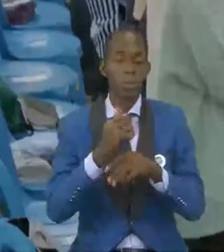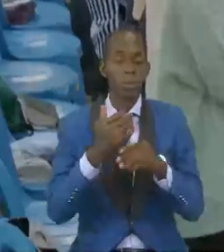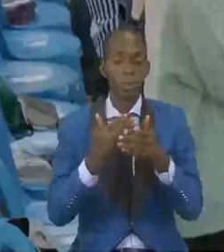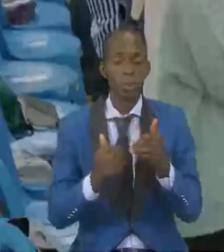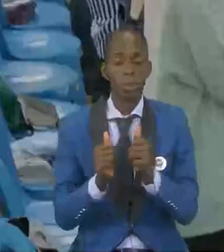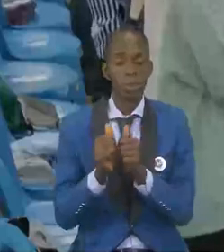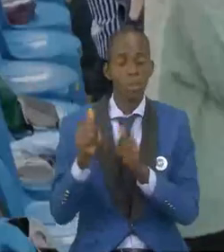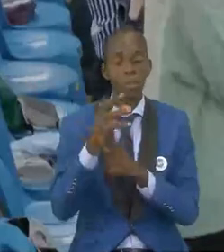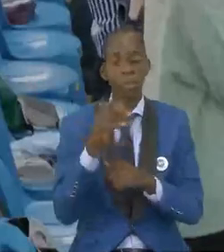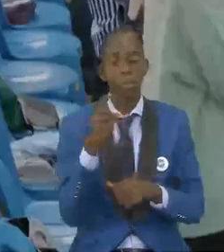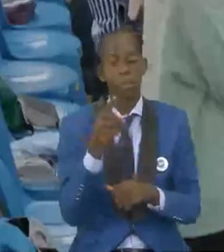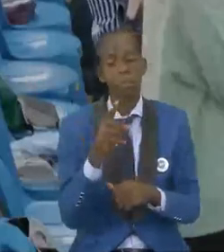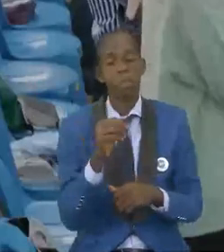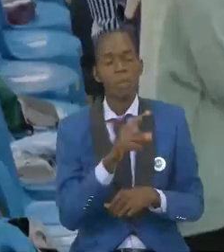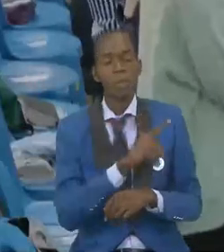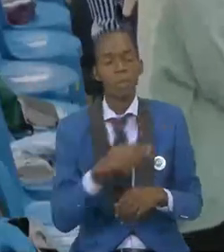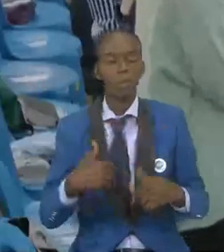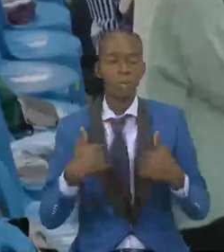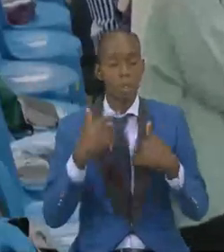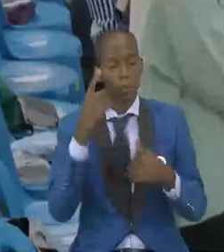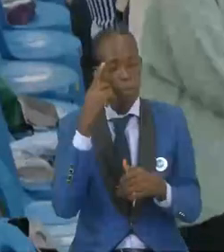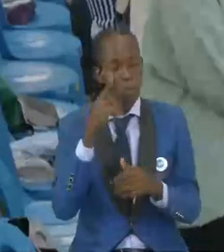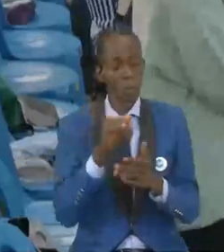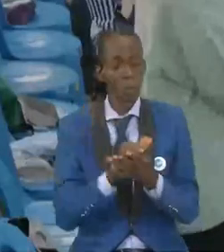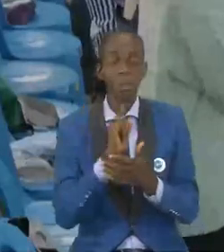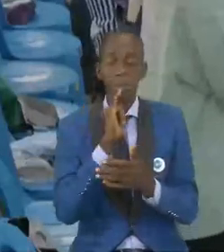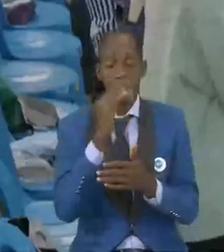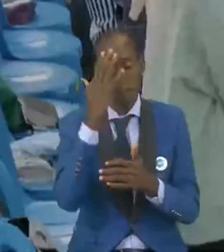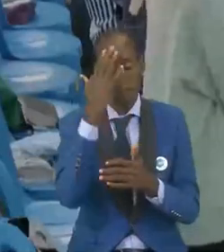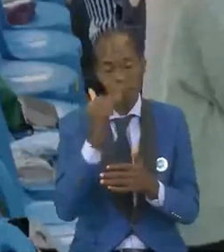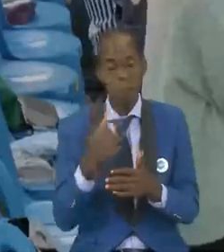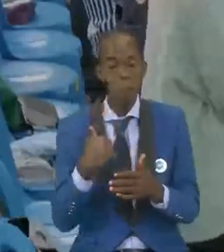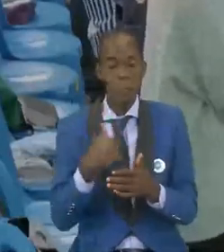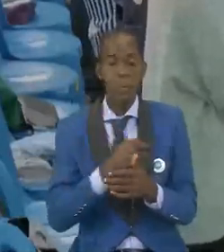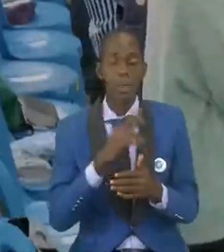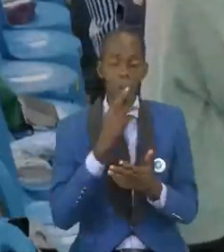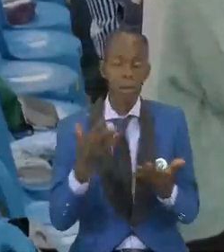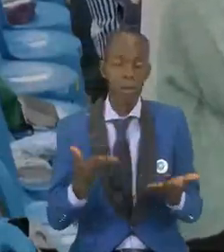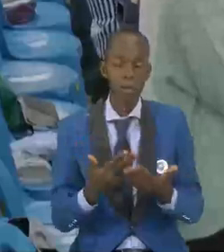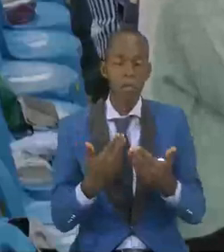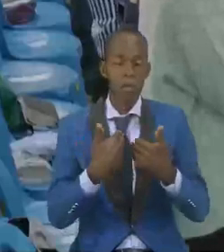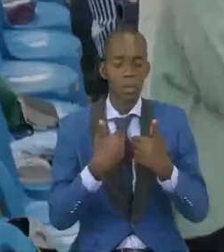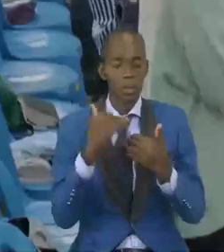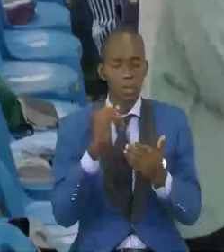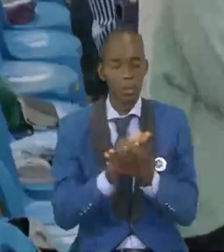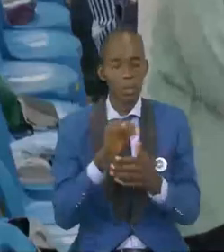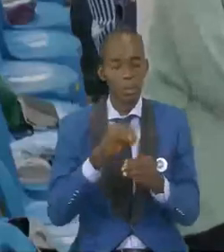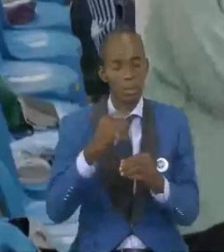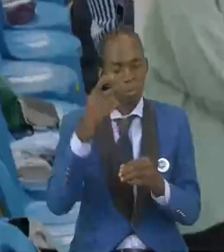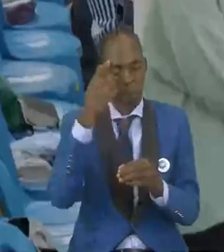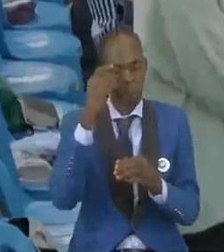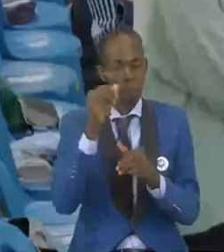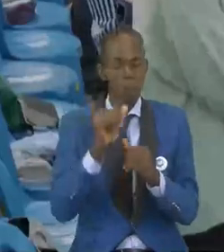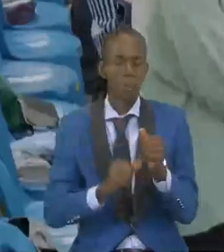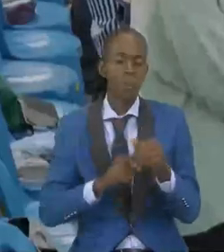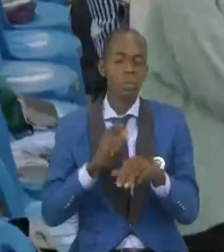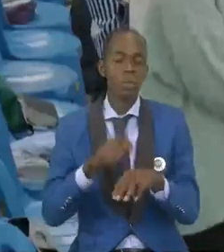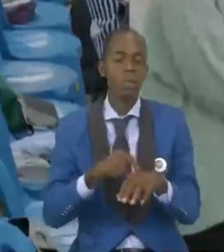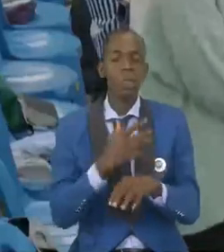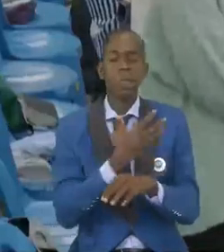pour cette grande œuvre le Seigneur que le Seigneur pour toi c'est pour ça nous sommes